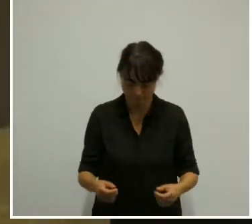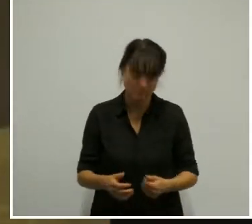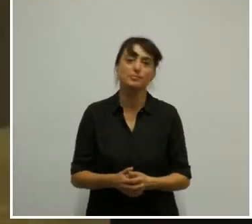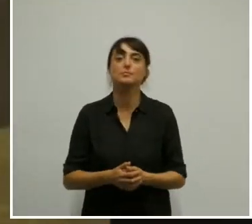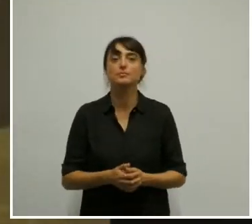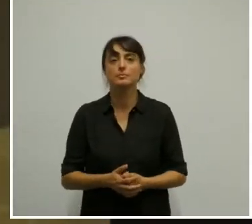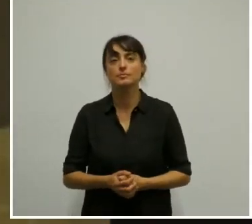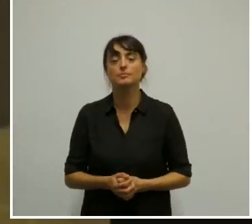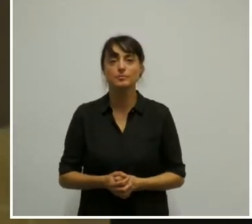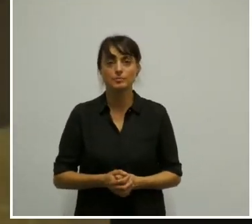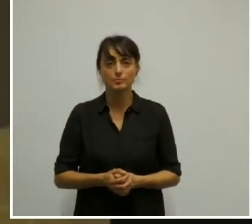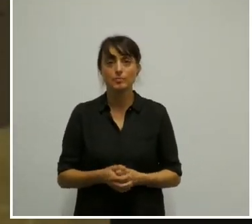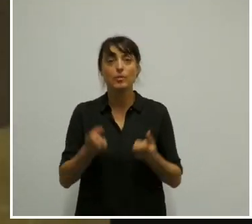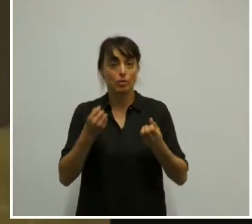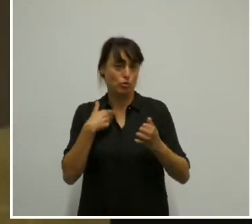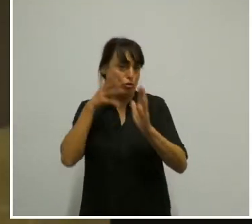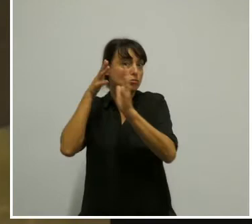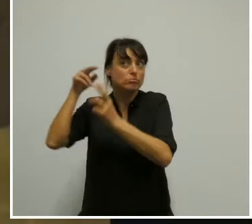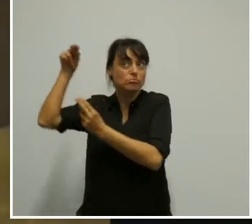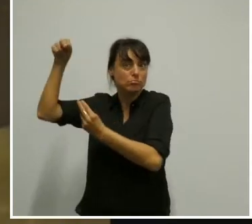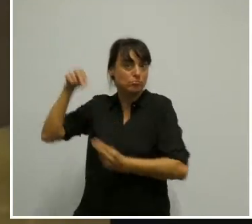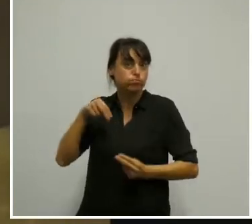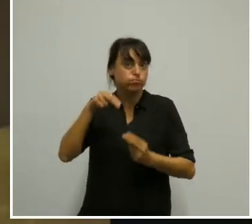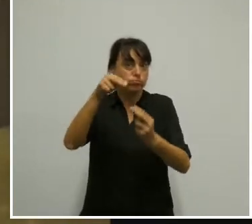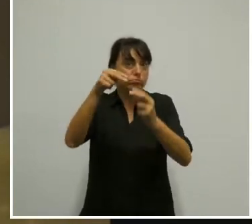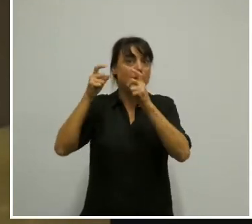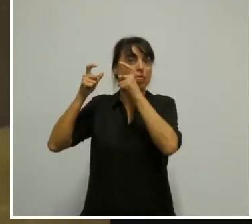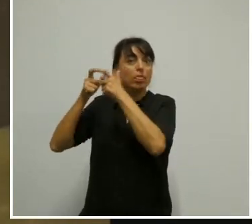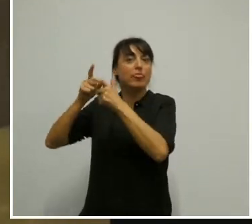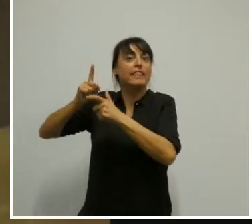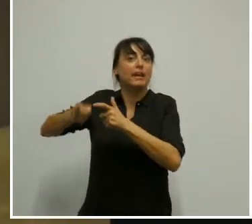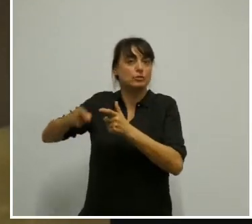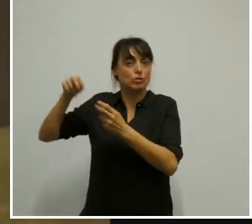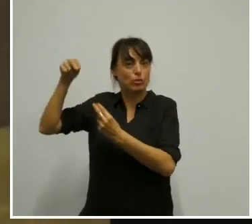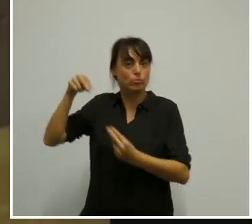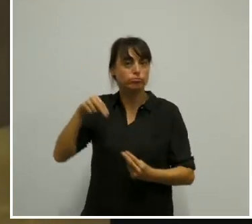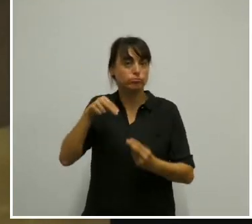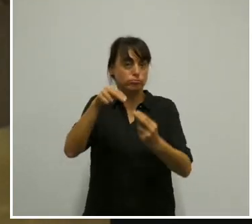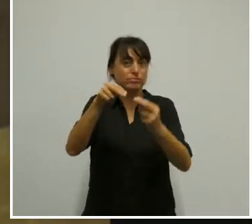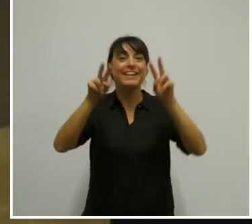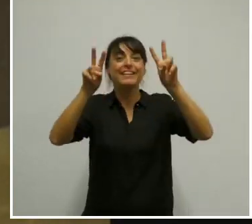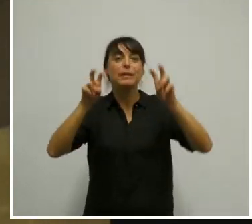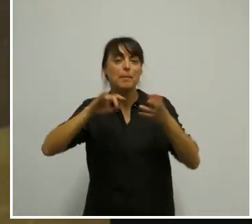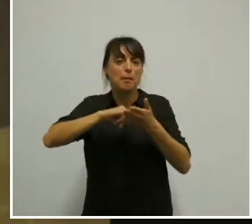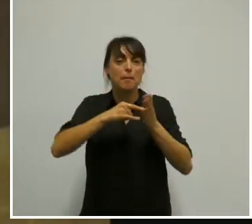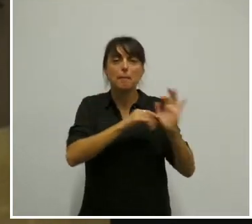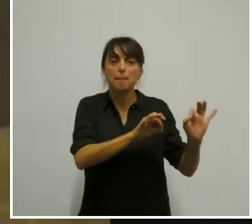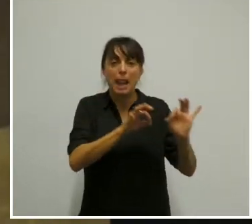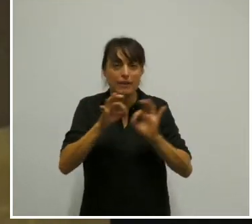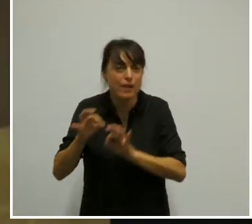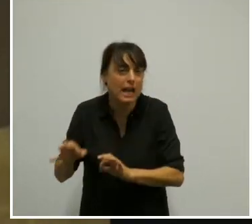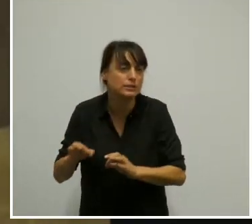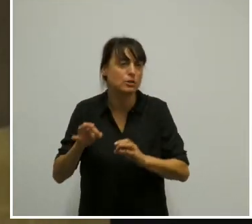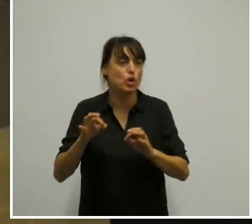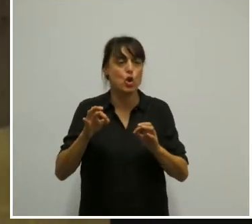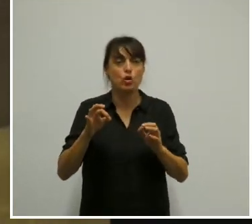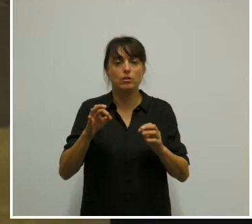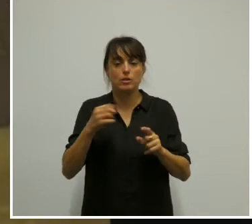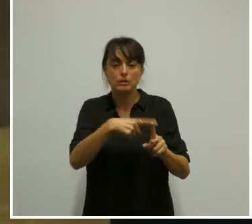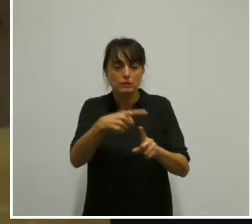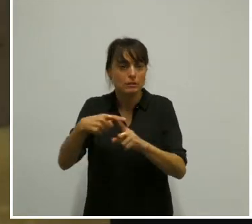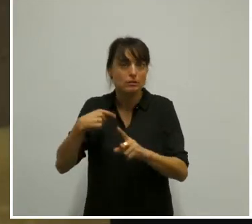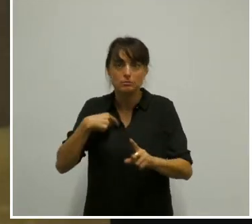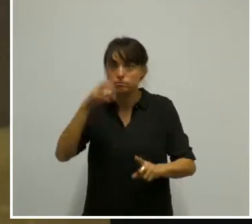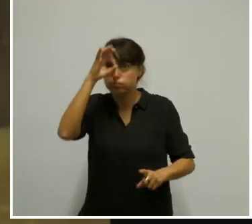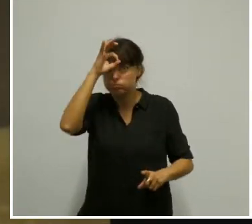a nivell d'educació, de planificacions, això, jo et reconec, jo no en tinc ni idea. Jo t'estic traslladant, vull dir,